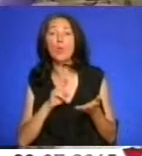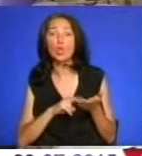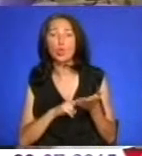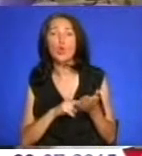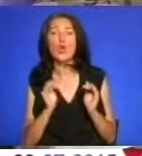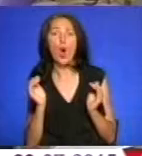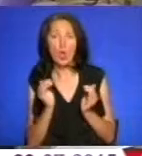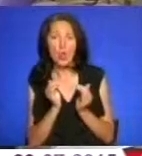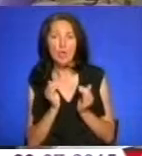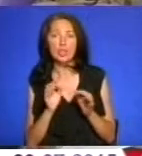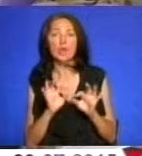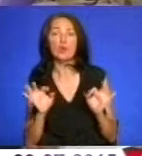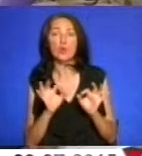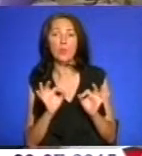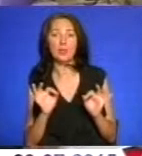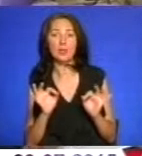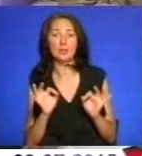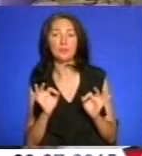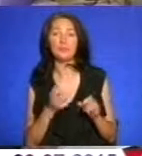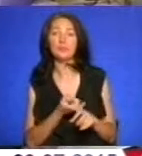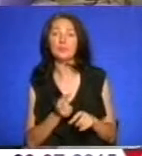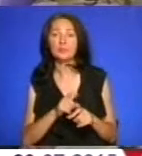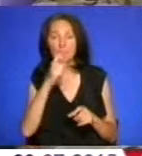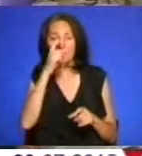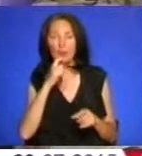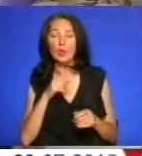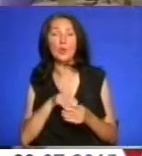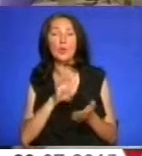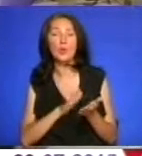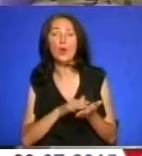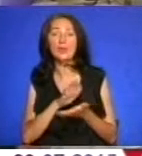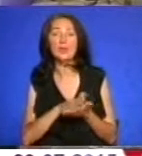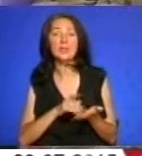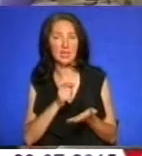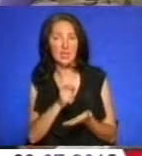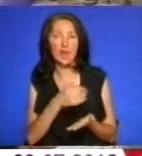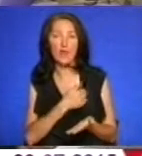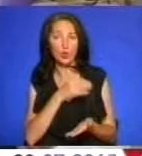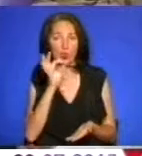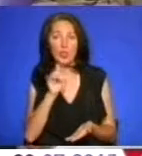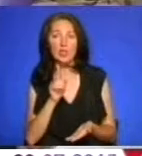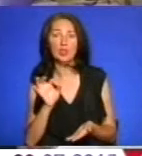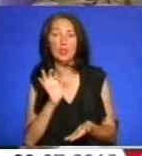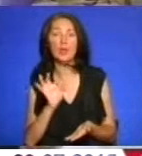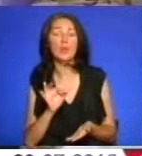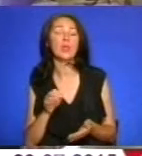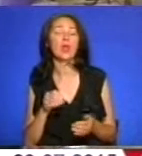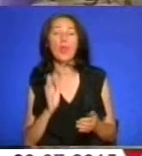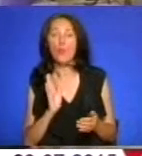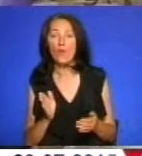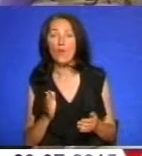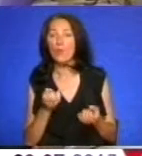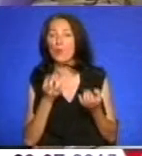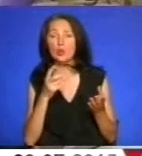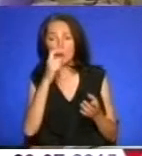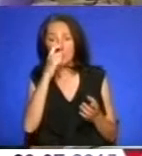обмежена фактично інформація. Дуже погано заповнені заяви. Я хочу сказати про те, що часом просто-напросто